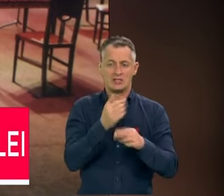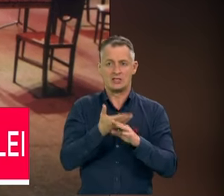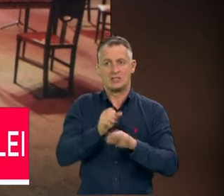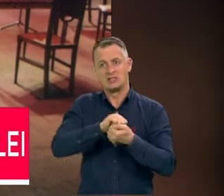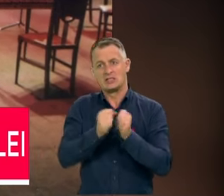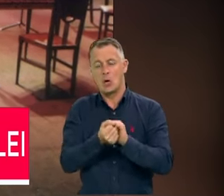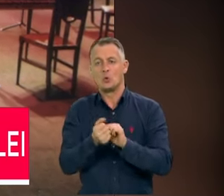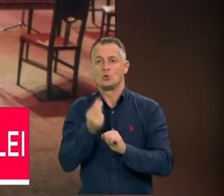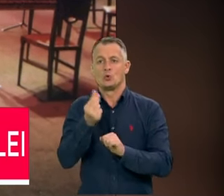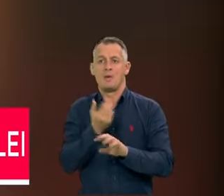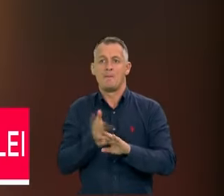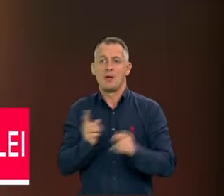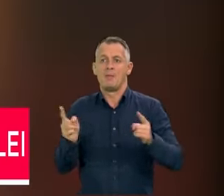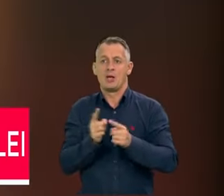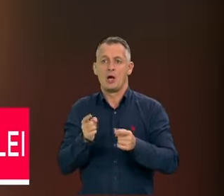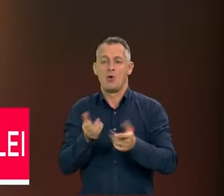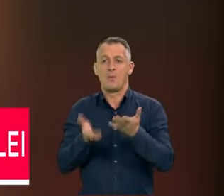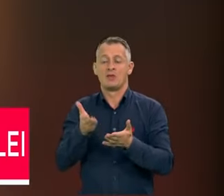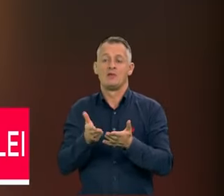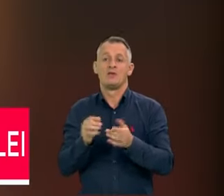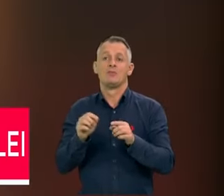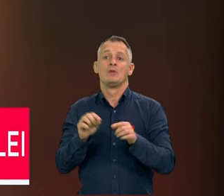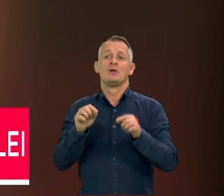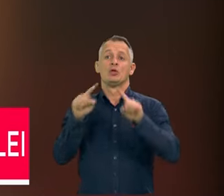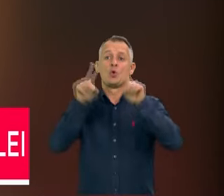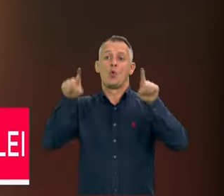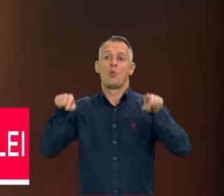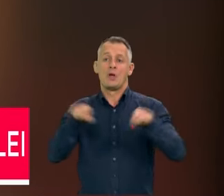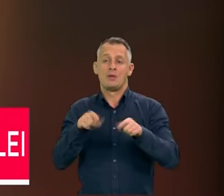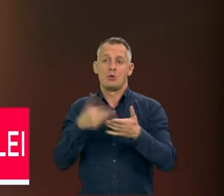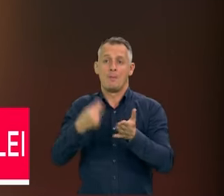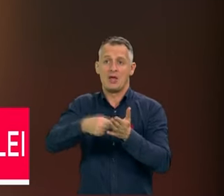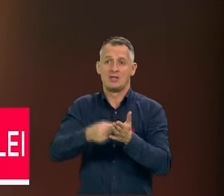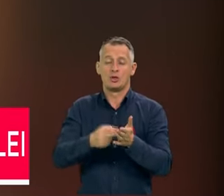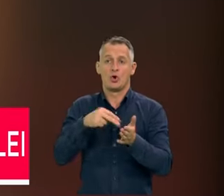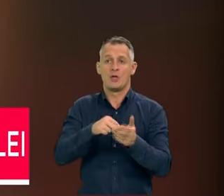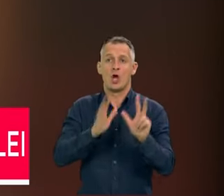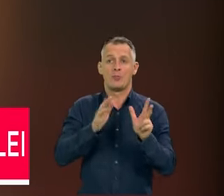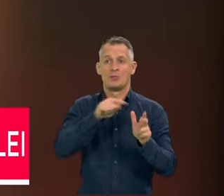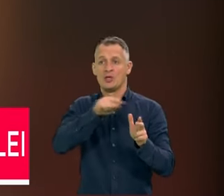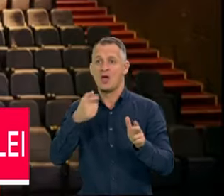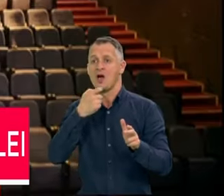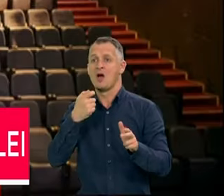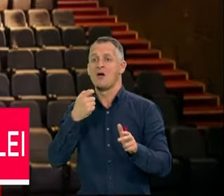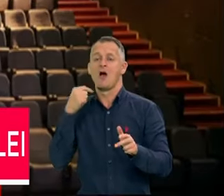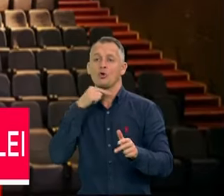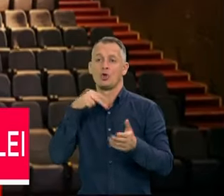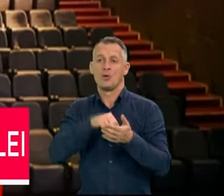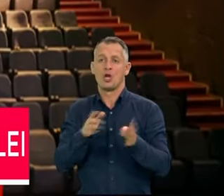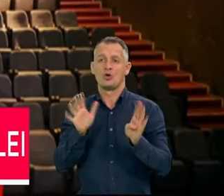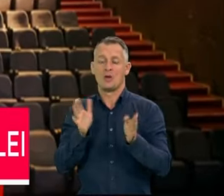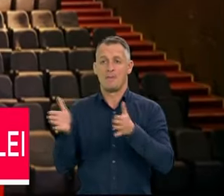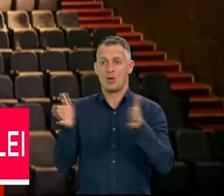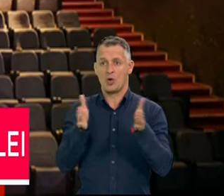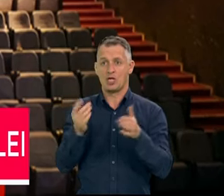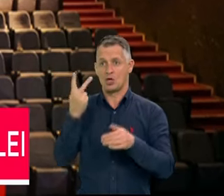decât cele menționate în ștatele de plată totul s a întâmplat între februarie 2018 și august 2019 perioadă în care cele